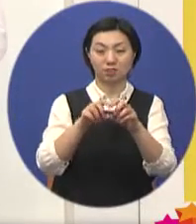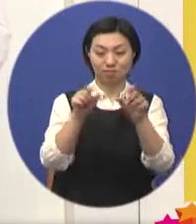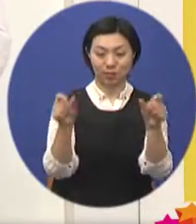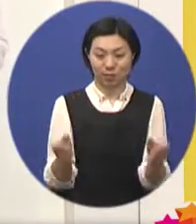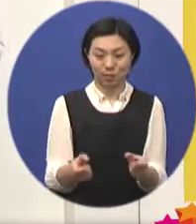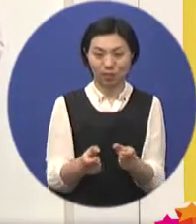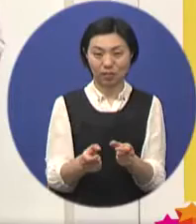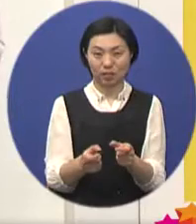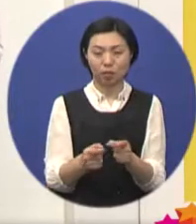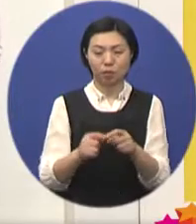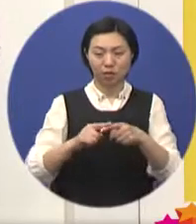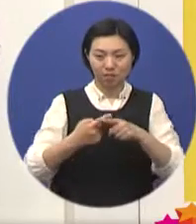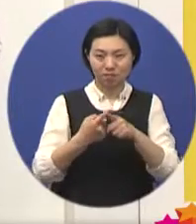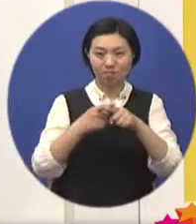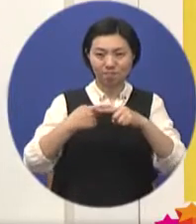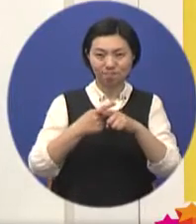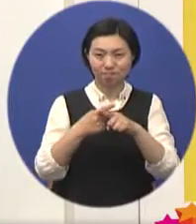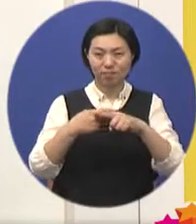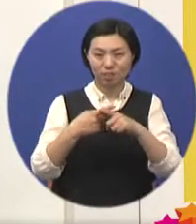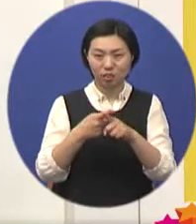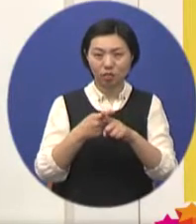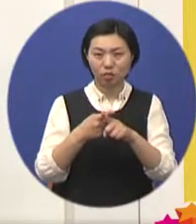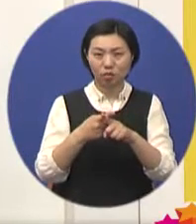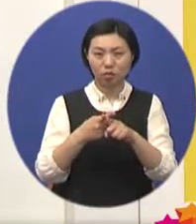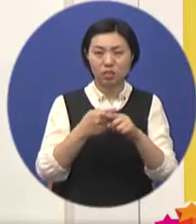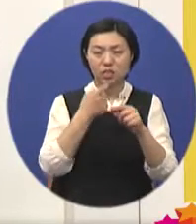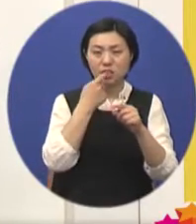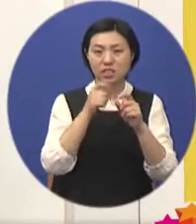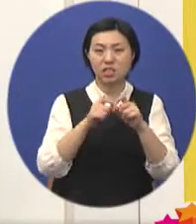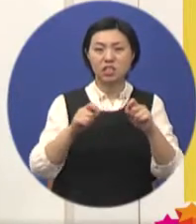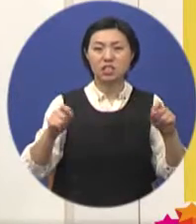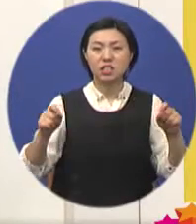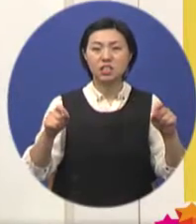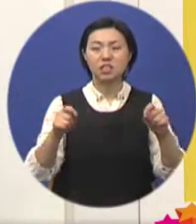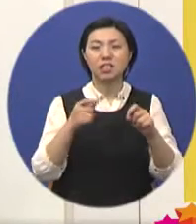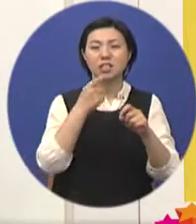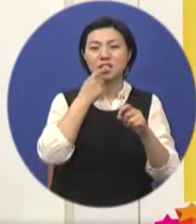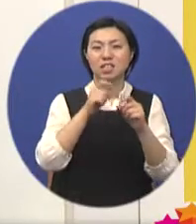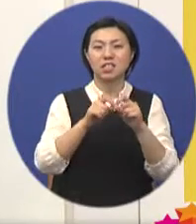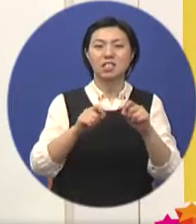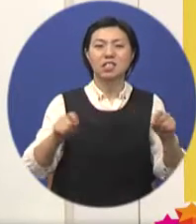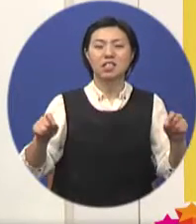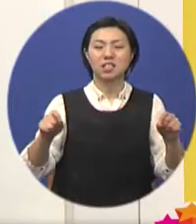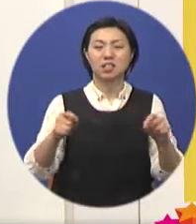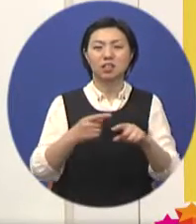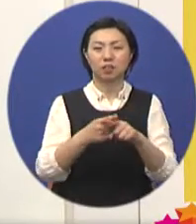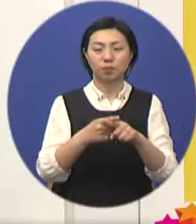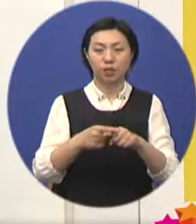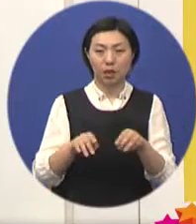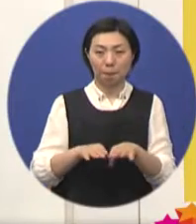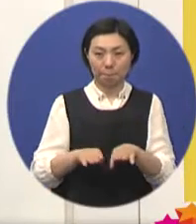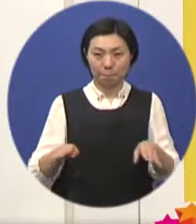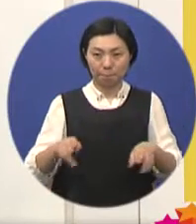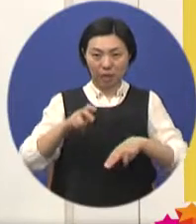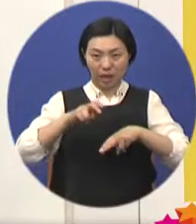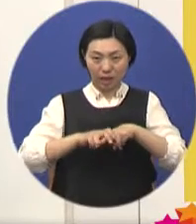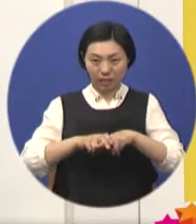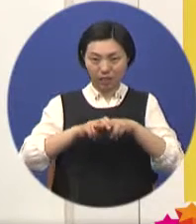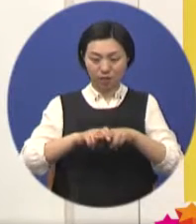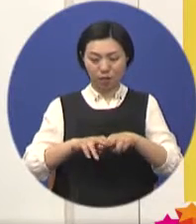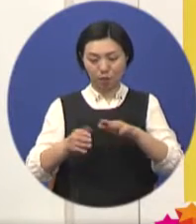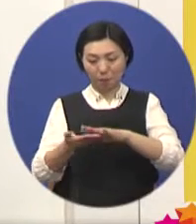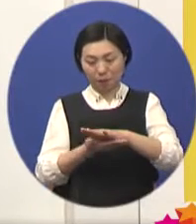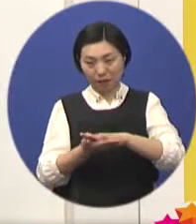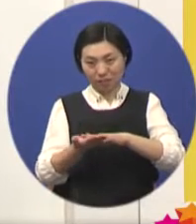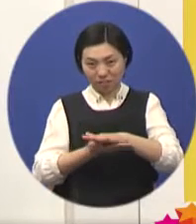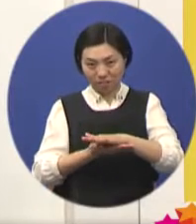따주시려고요? 응. 목도리 장갑. 아니, 자동차. 자동차 커버. 방석하고. 예. 네. 그거